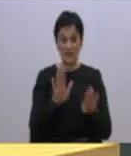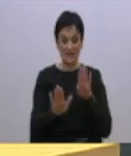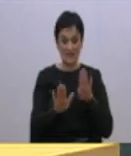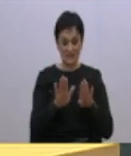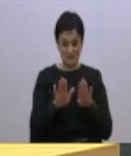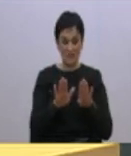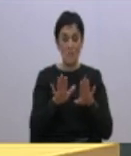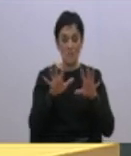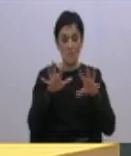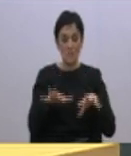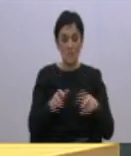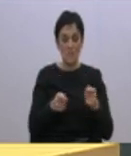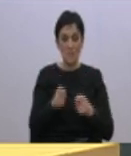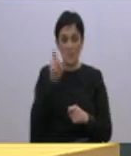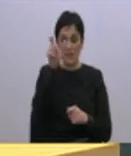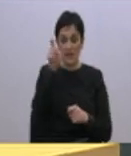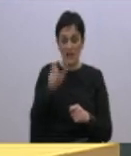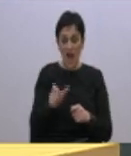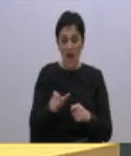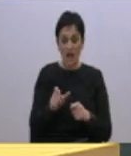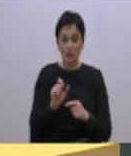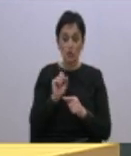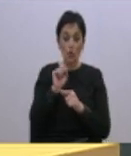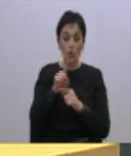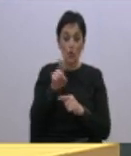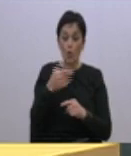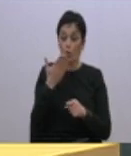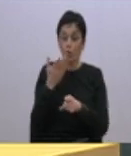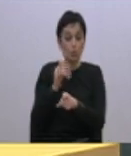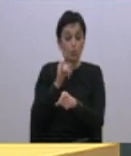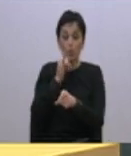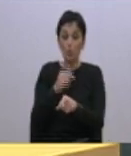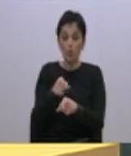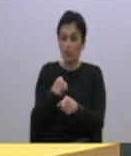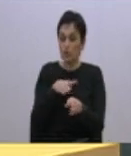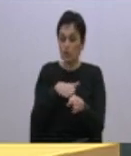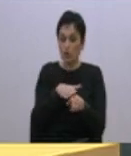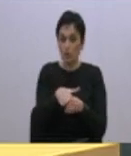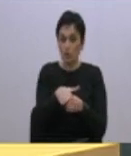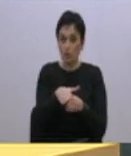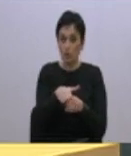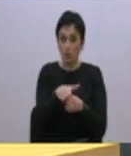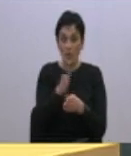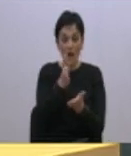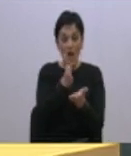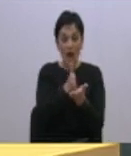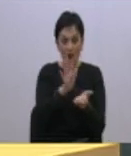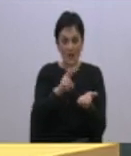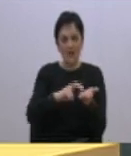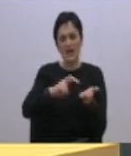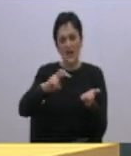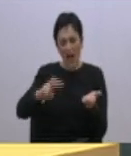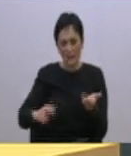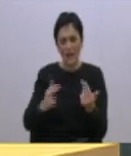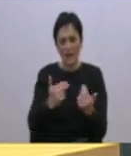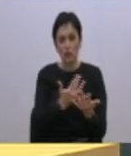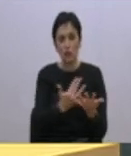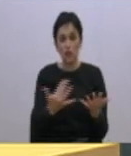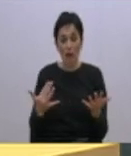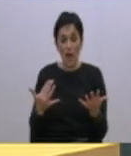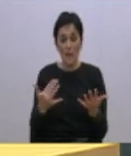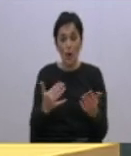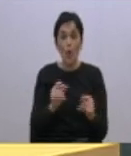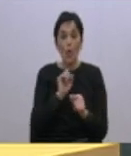prezidentis. Movale oba, tu ma sașe uzlia movale obișe sulebanis. Avarari gadat gadat, ce mdec? Movale